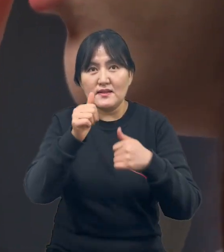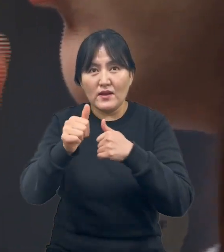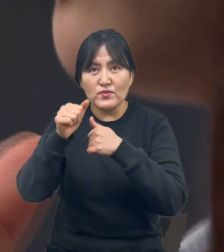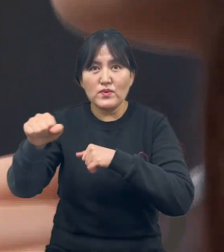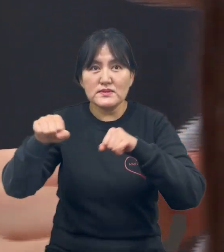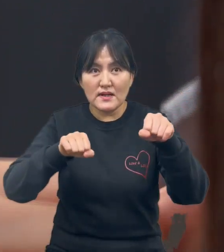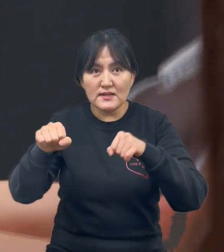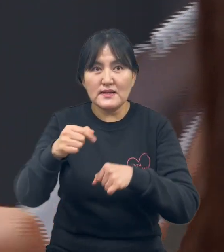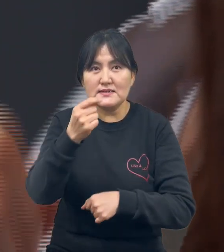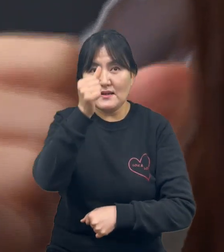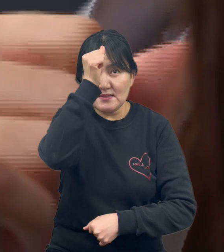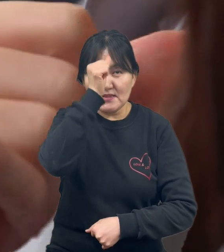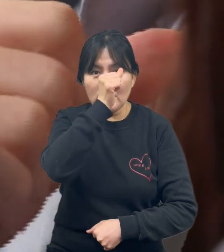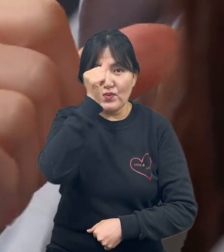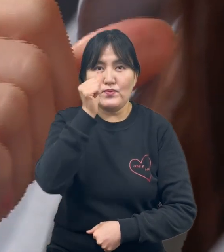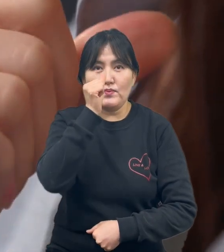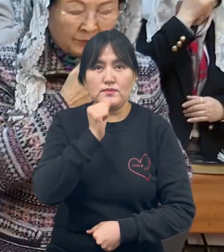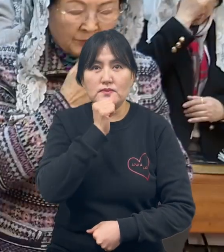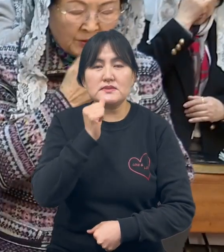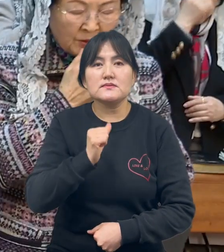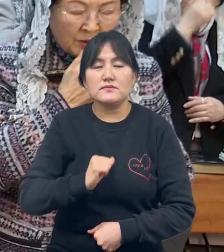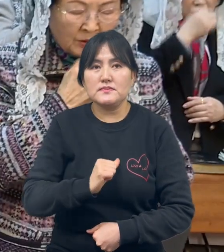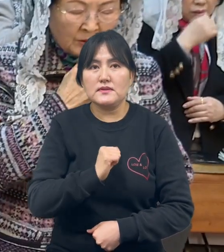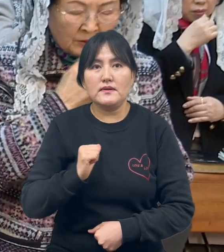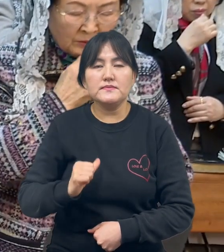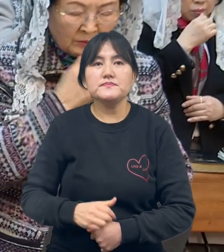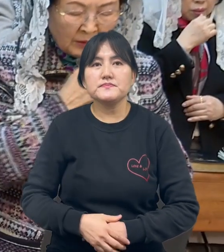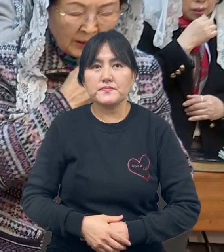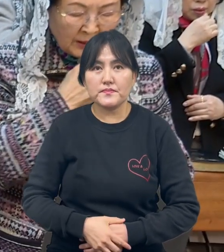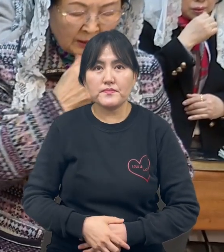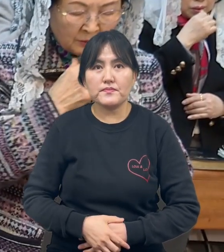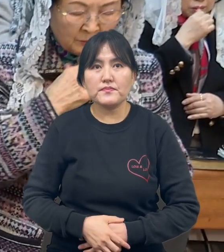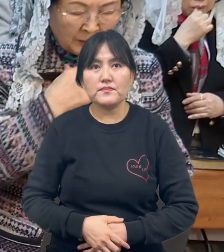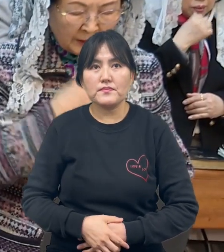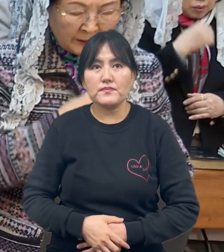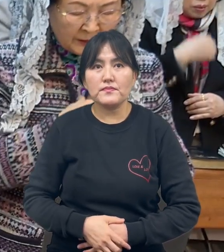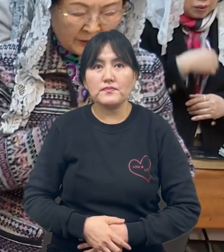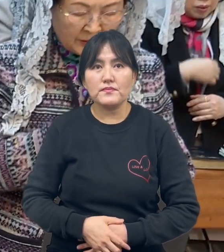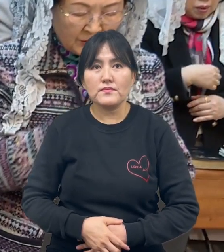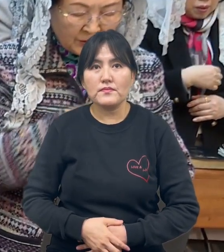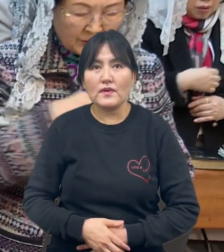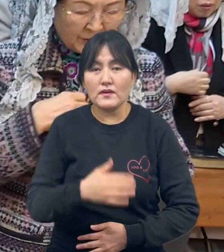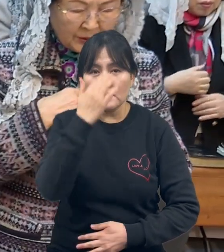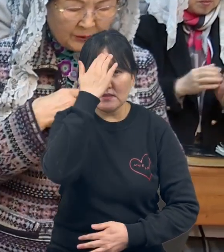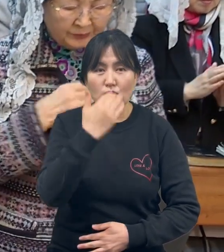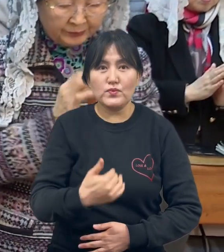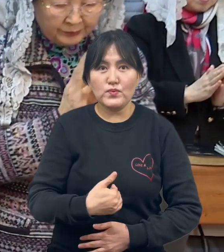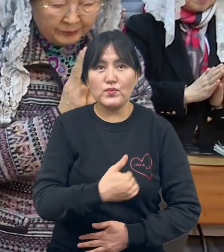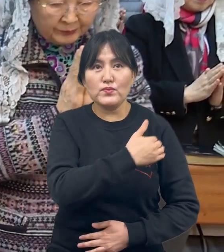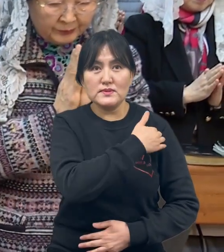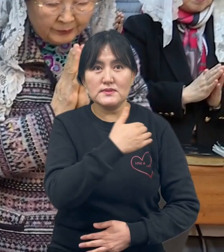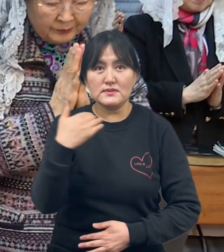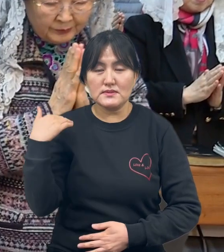가슴에 새겨 잘 따르고 실행하겠다는 다짐으로 작은 십자성호를 3번 긋는 것입니다.